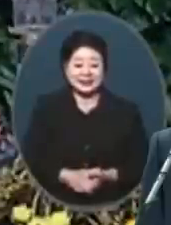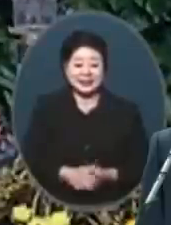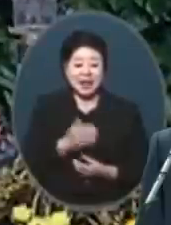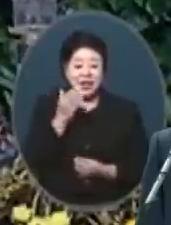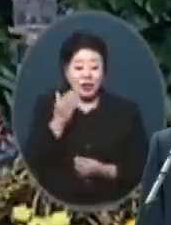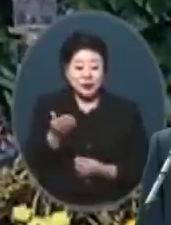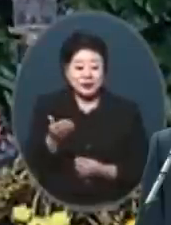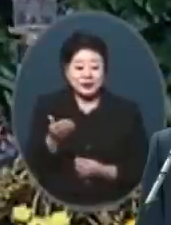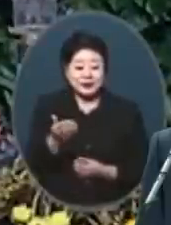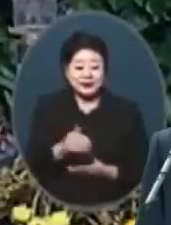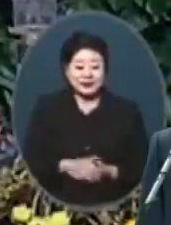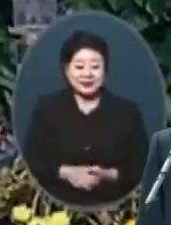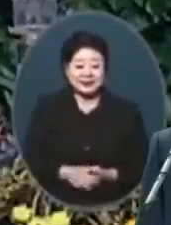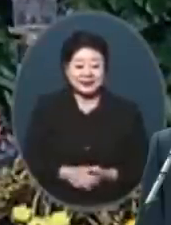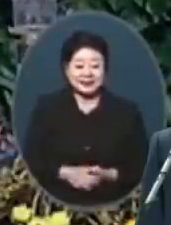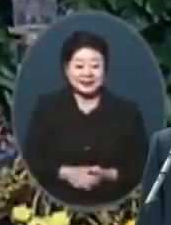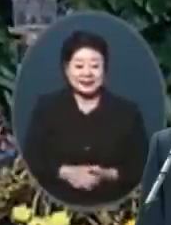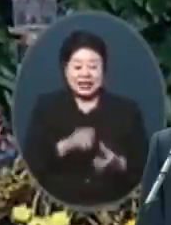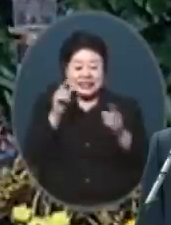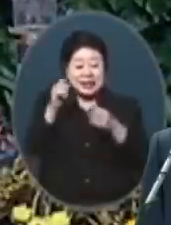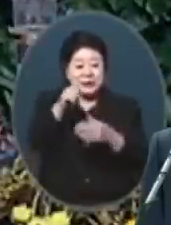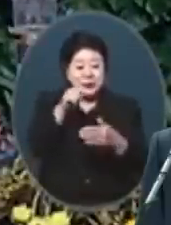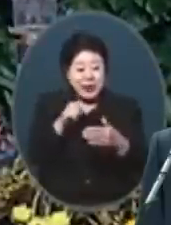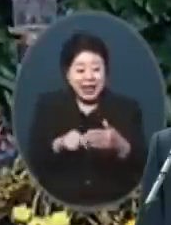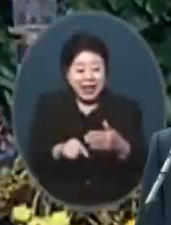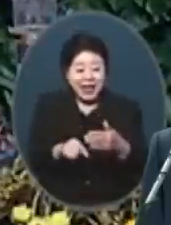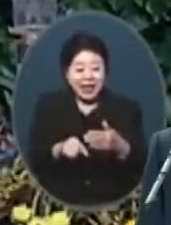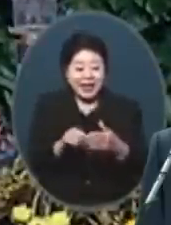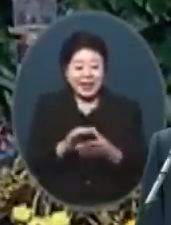여러분 생활 속에